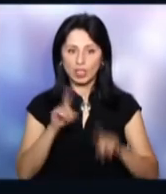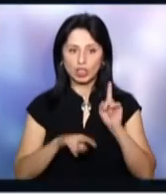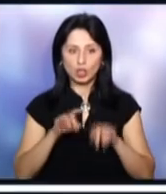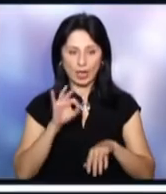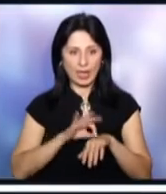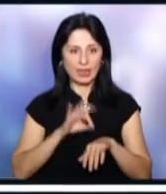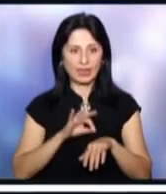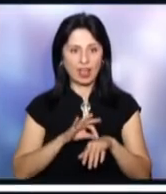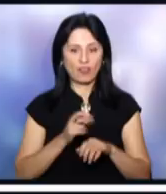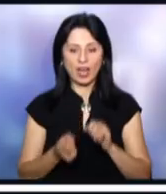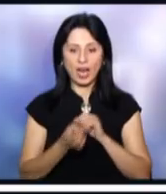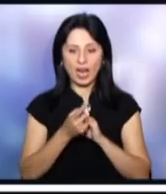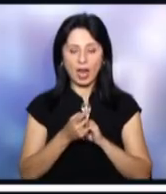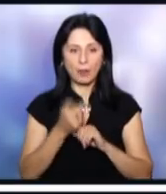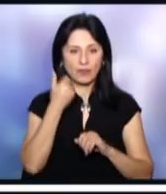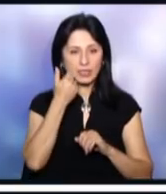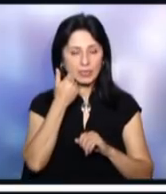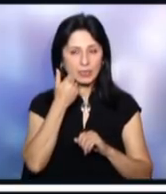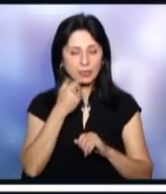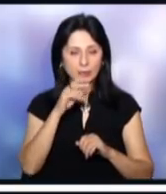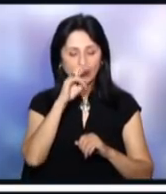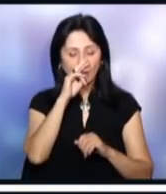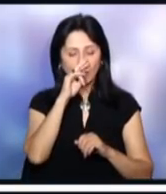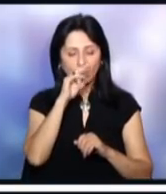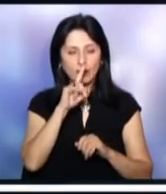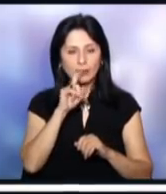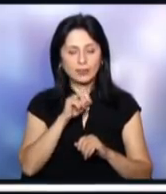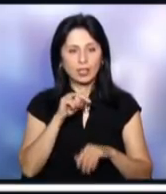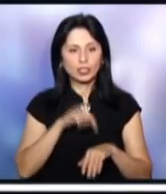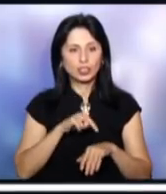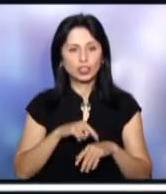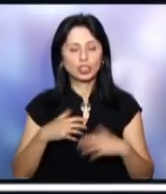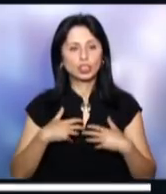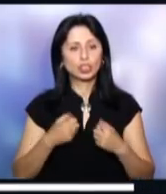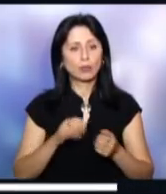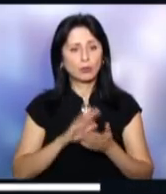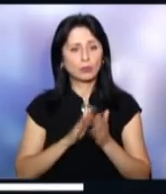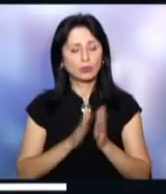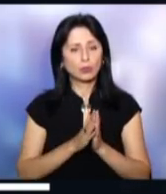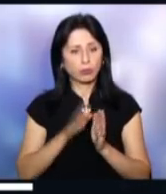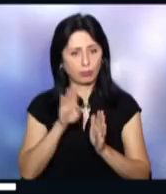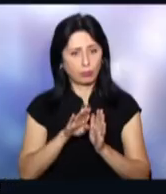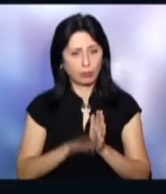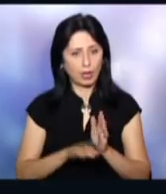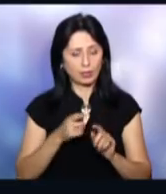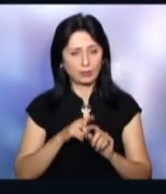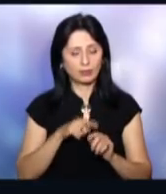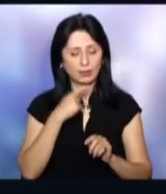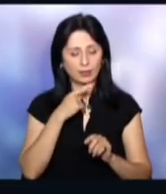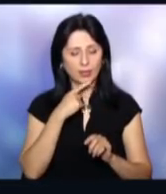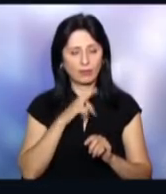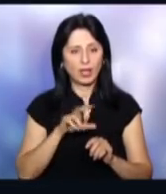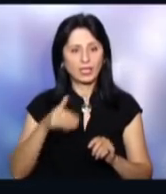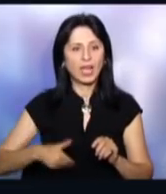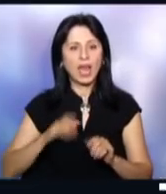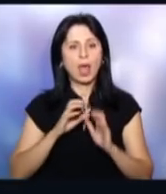ზოგიერთი დაავადებისგან გამოწვეული სირცხვილის ან სინანულის შეგრძნება შეიძლება ჯანმრთელობის მდგომარეობაზე აისახოს. ნათქვამია